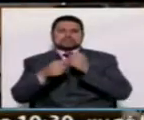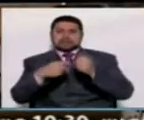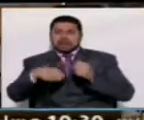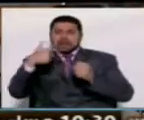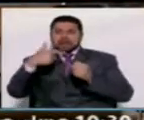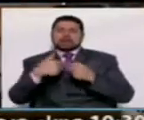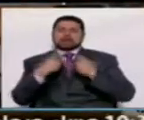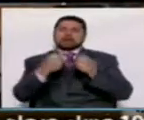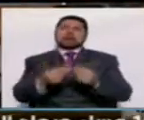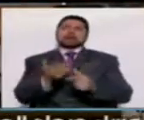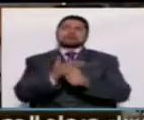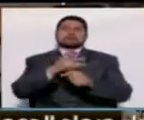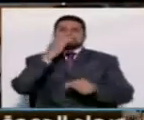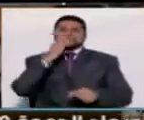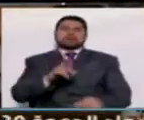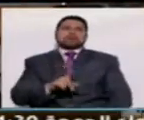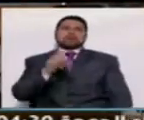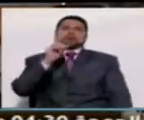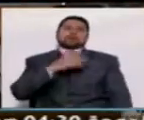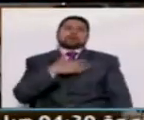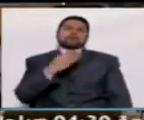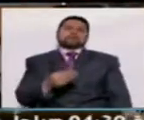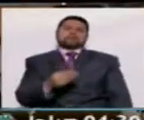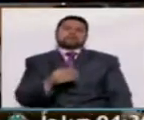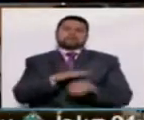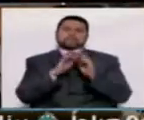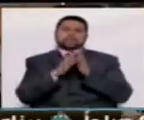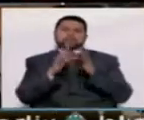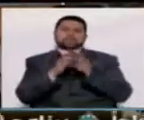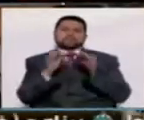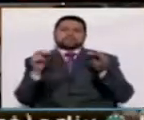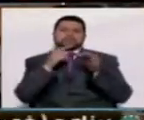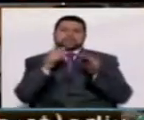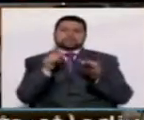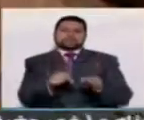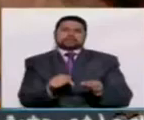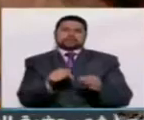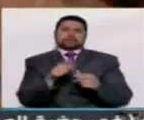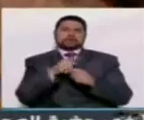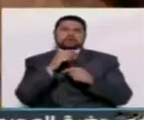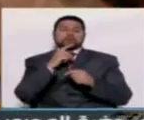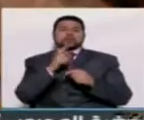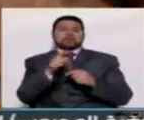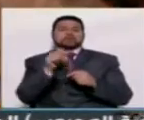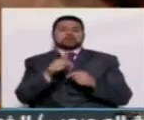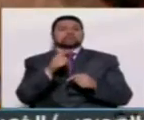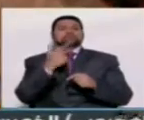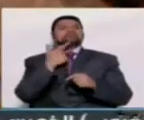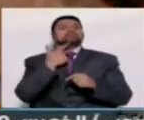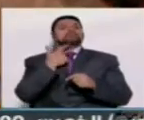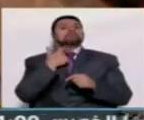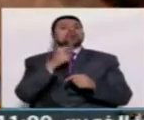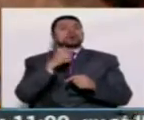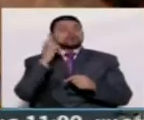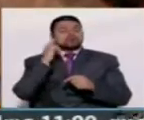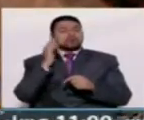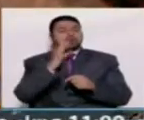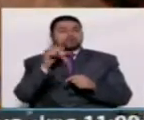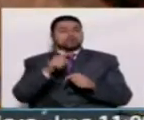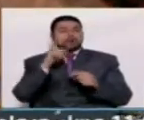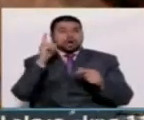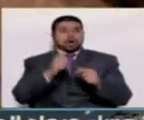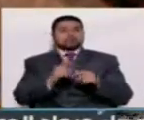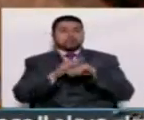لديك في سبيل من تحب، هو المعنى هنا. ولذلك إذا أردنا أن نتعرف على هذا